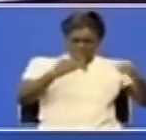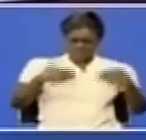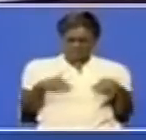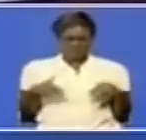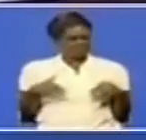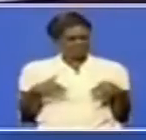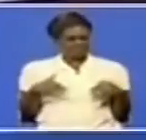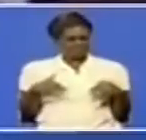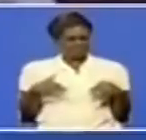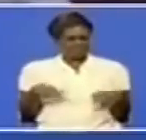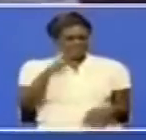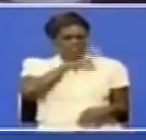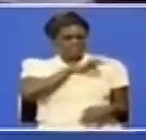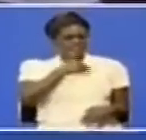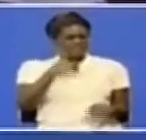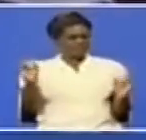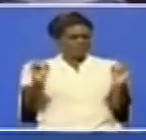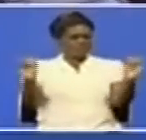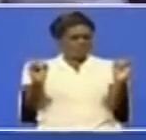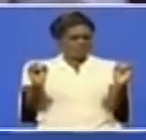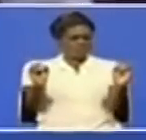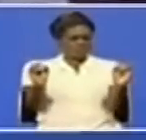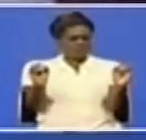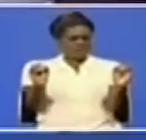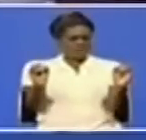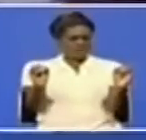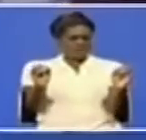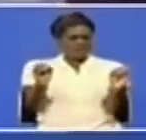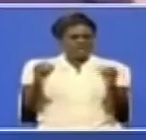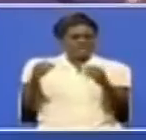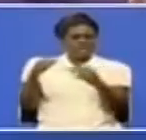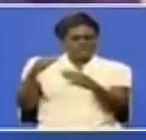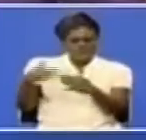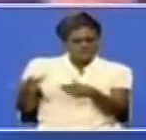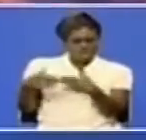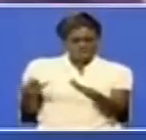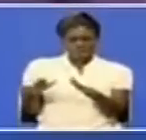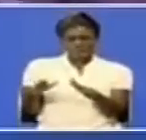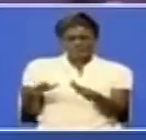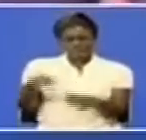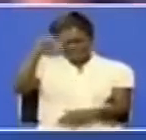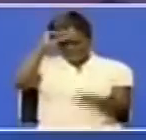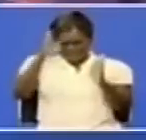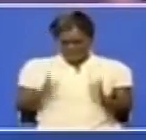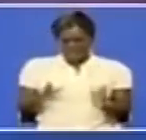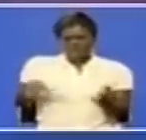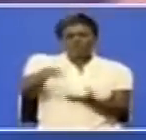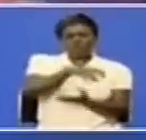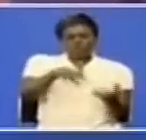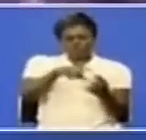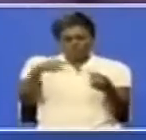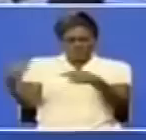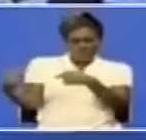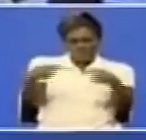wananchi haina maana yoyote, iko na hasara tupu. Munya has been embroiled in a